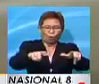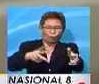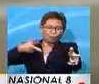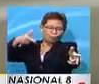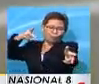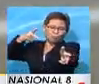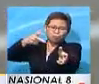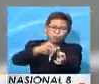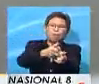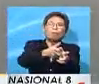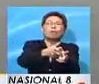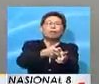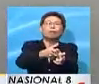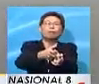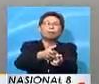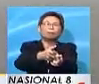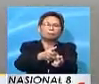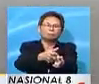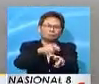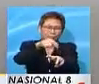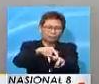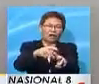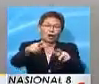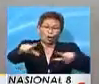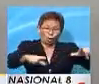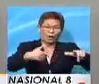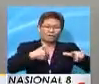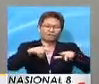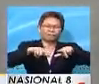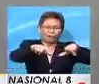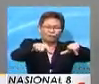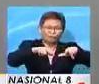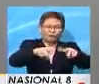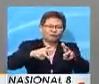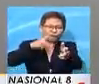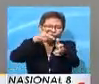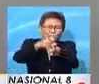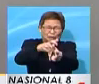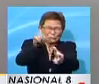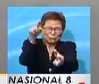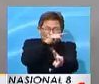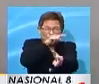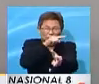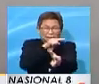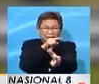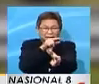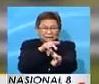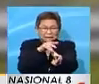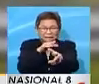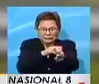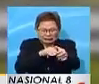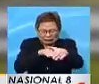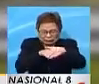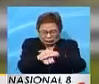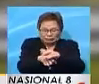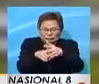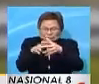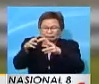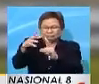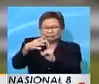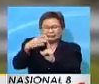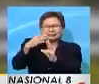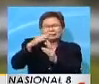5 Tan yang membawa muatan kayu akibat rempuhan kuat mangsa tersepit di bahagian hadapan pemandu dan disahkan